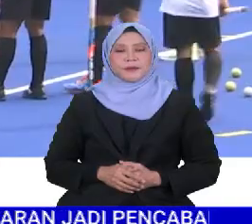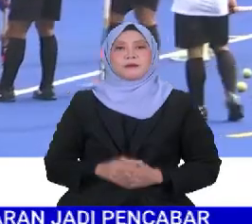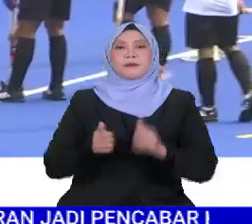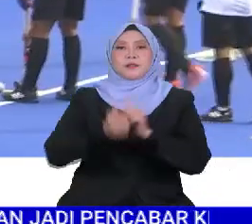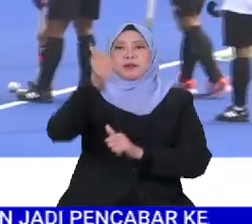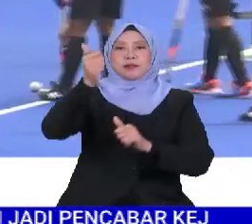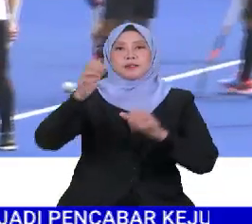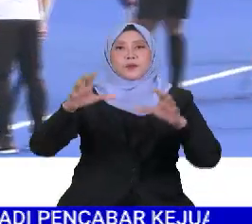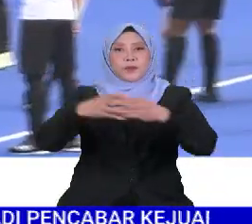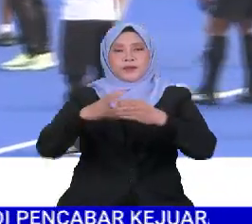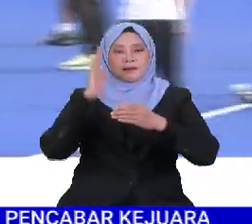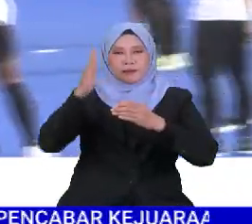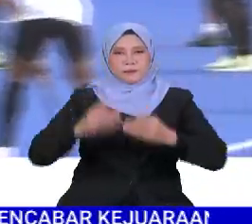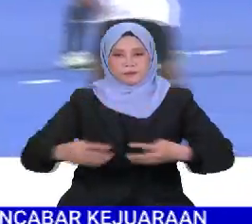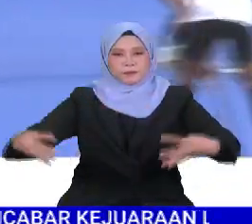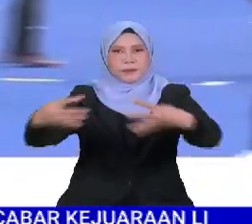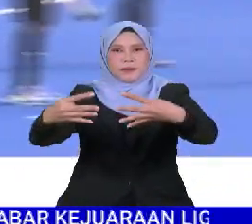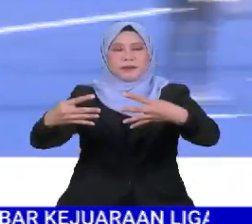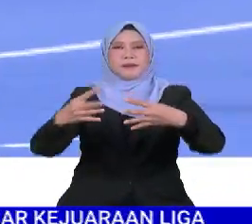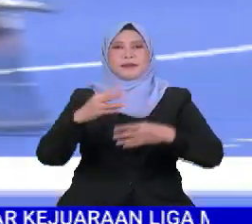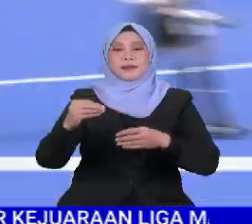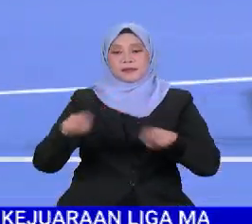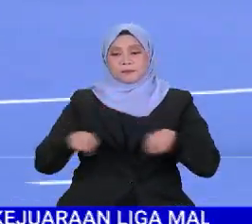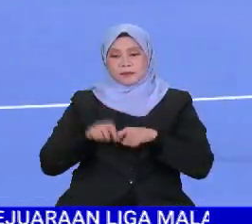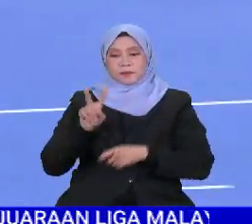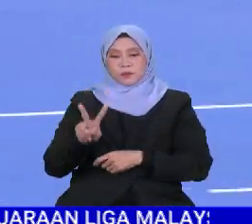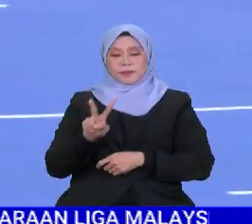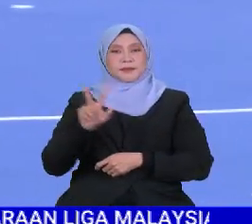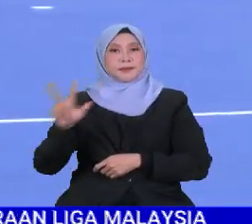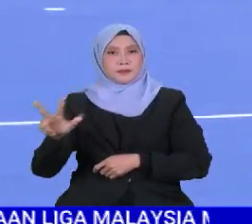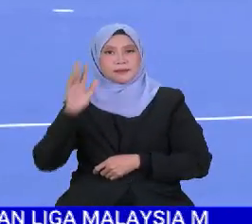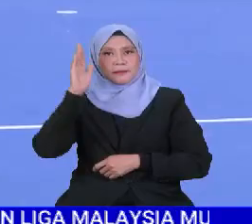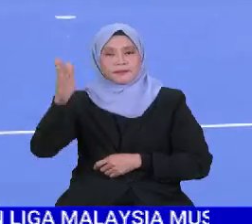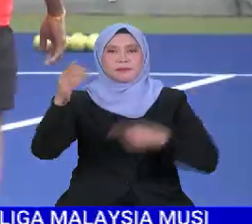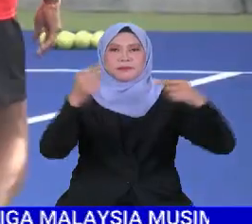juara kumpulan akan terus mara ke suku akhir manakala pasukan di tempat kedua dan ketiga akan